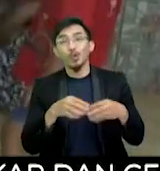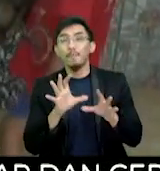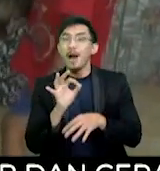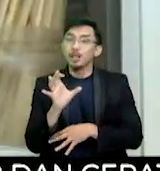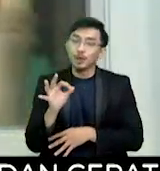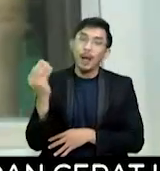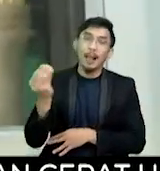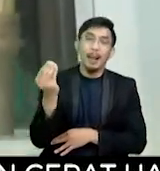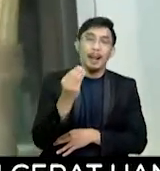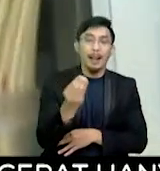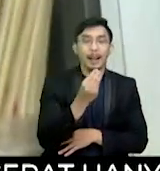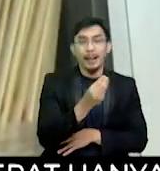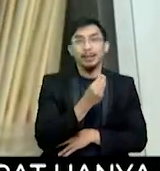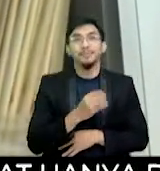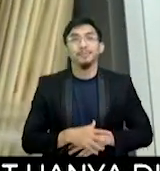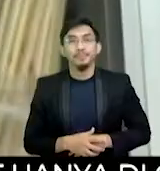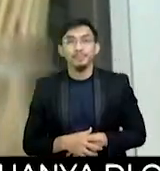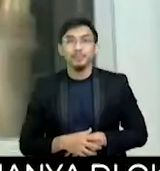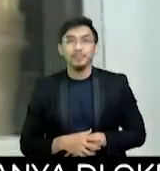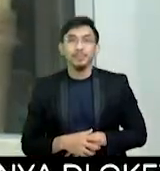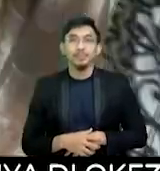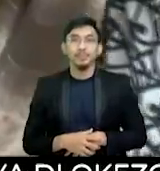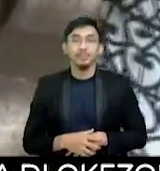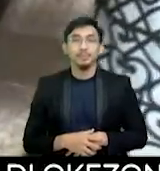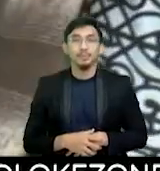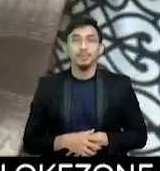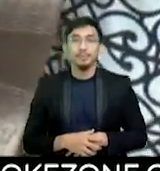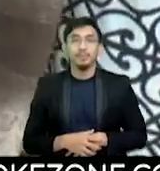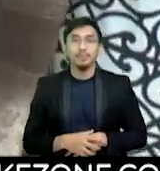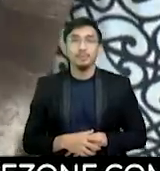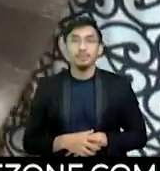Dari Pekalongan, Jawa Tengah, Suryono Soekarno, iNews, melaporkan.